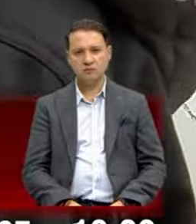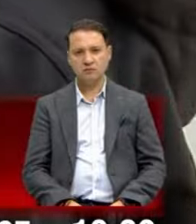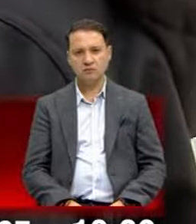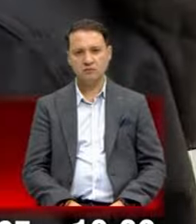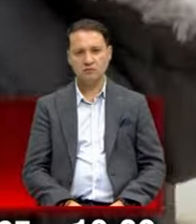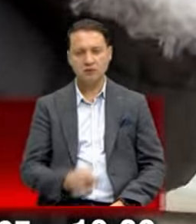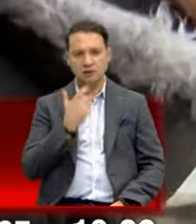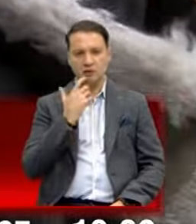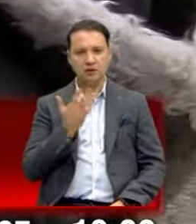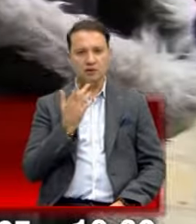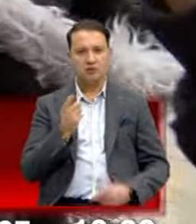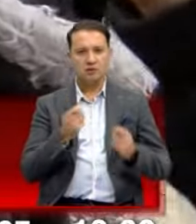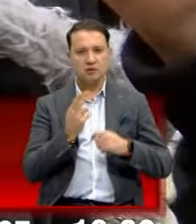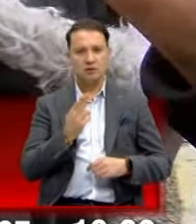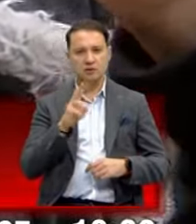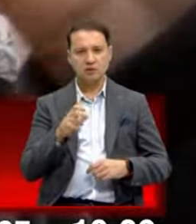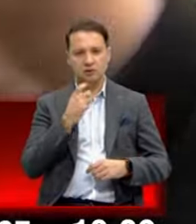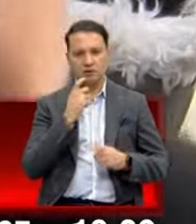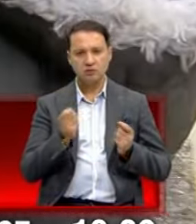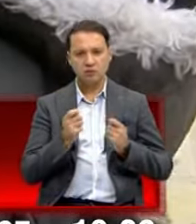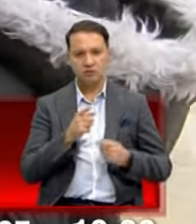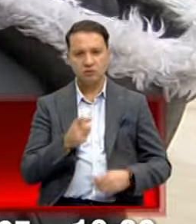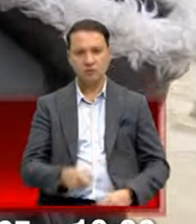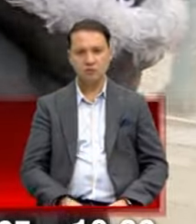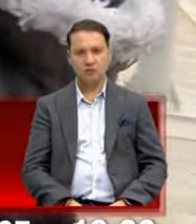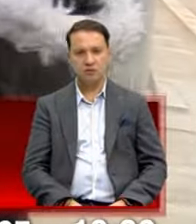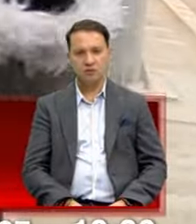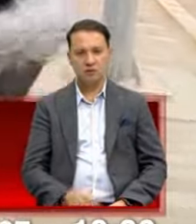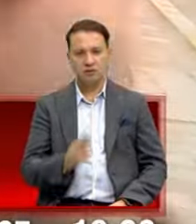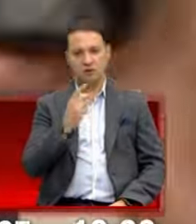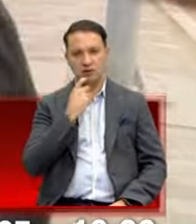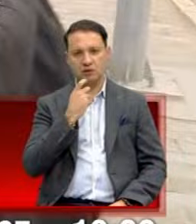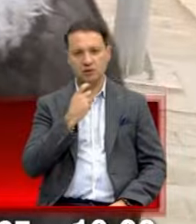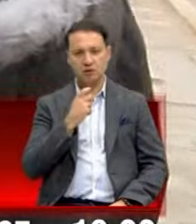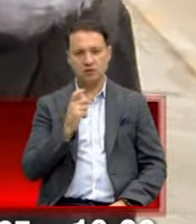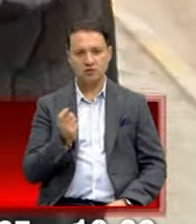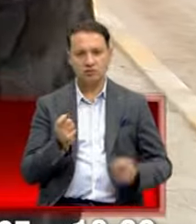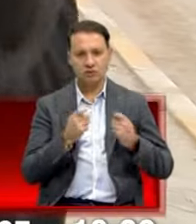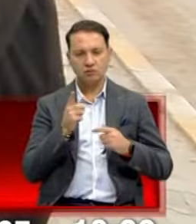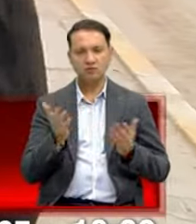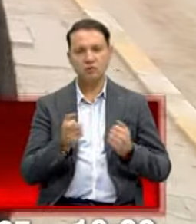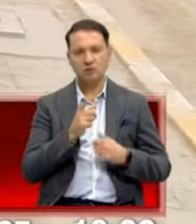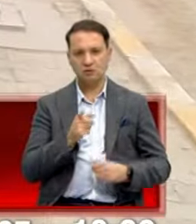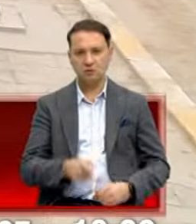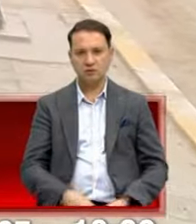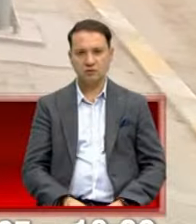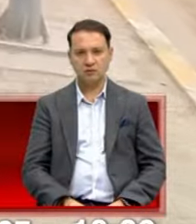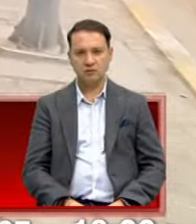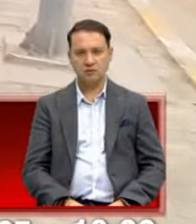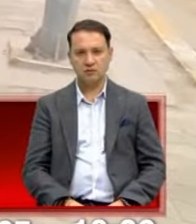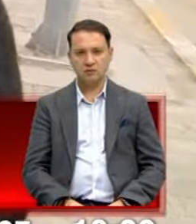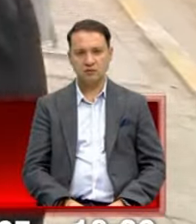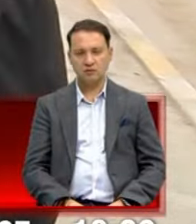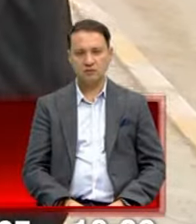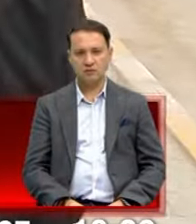Kaç yıldır çalışıyordu madende? 7-8 senedir burada çalışıyor. 7-8 senedir burada çalışıyor. Kurtarın. Damadımı